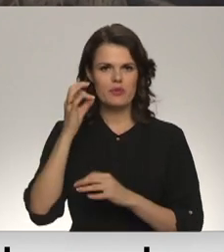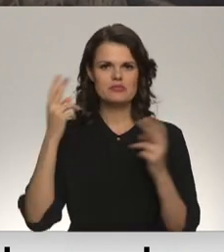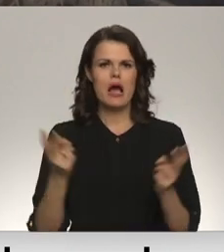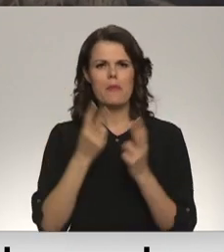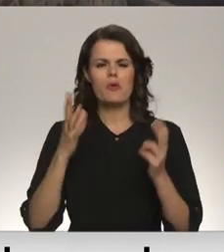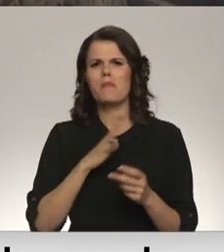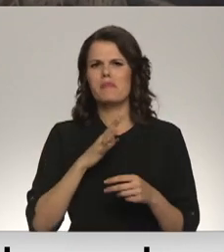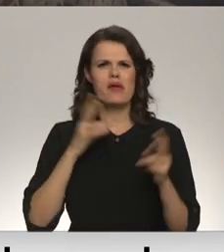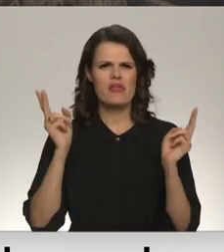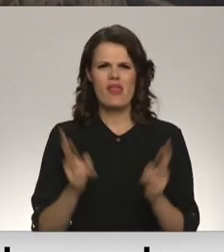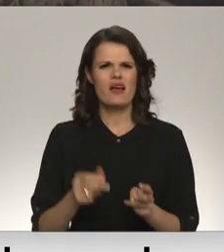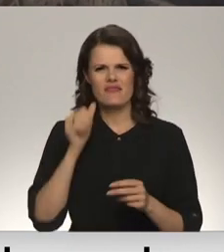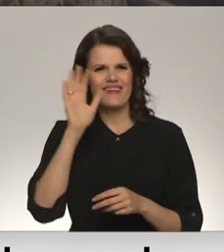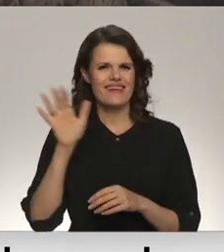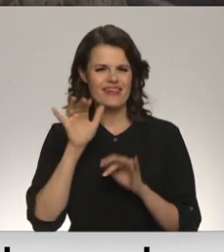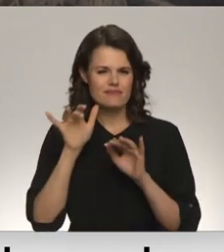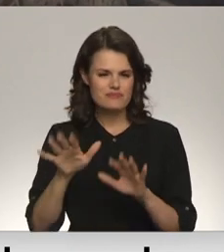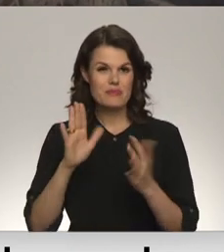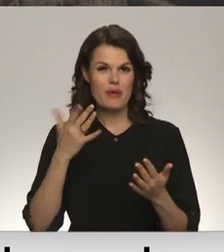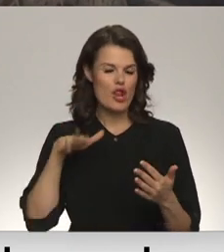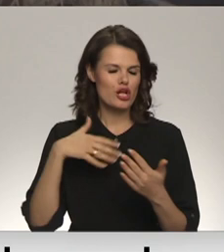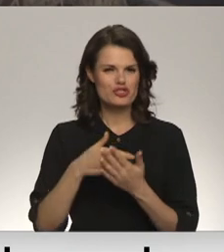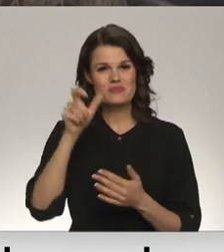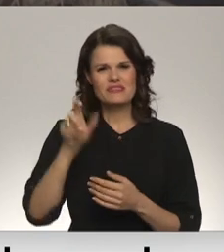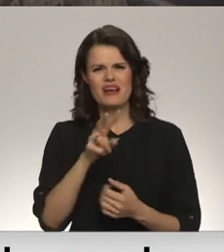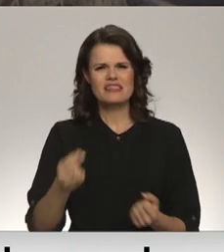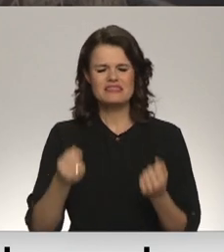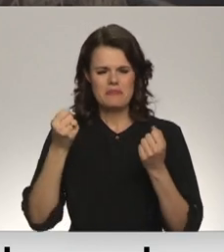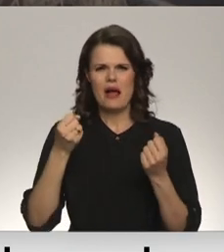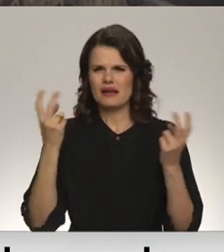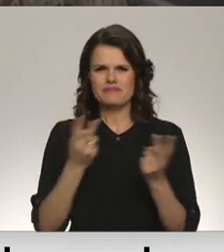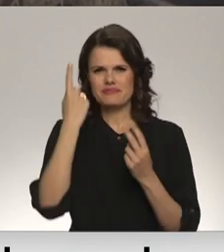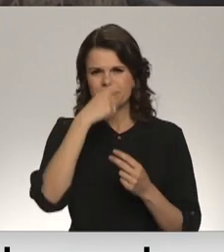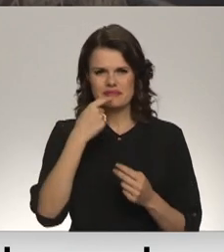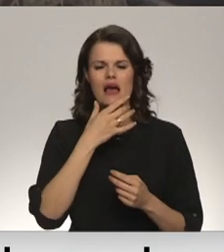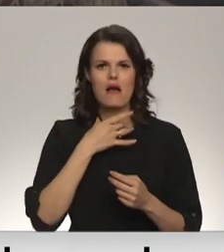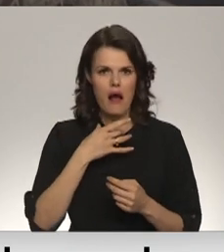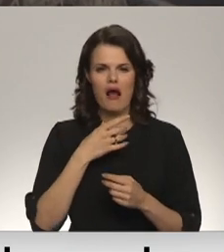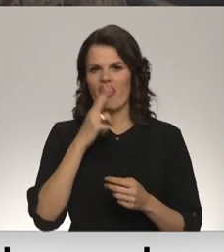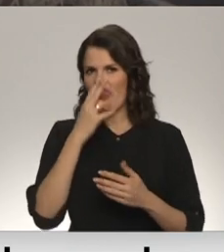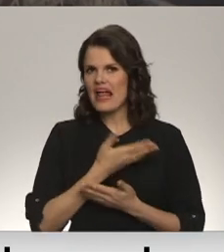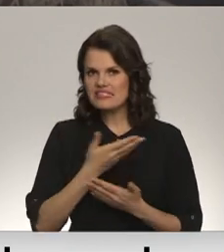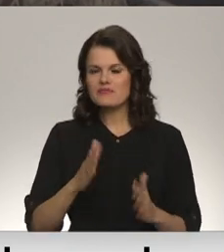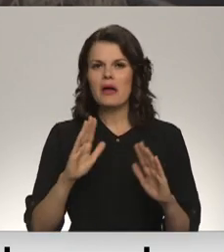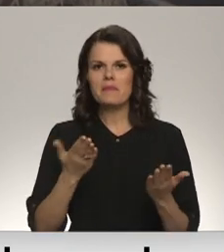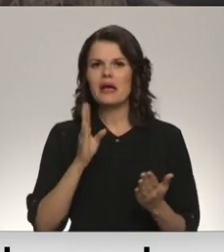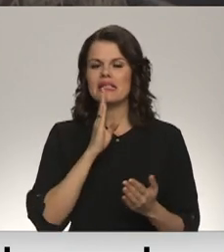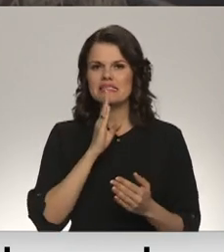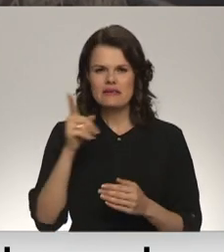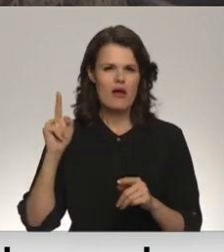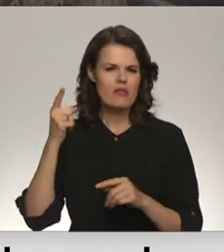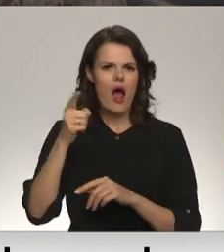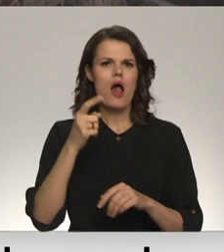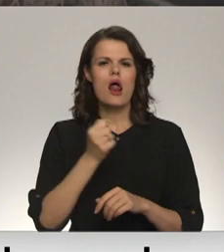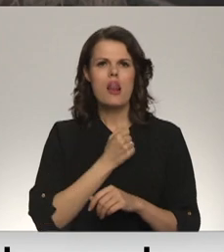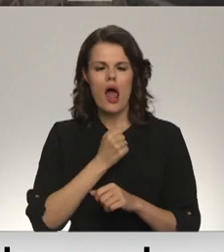sadzīves negadījumā, taču līdz šim cilvēki ar tik smagi skartu seju, kaklu un elpceļiem neizdzīvoja. Taču tā kā sieviete no attāla Latgales nostūra uz